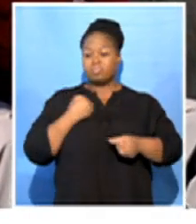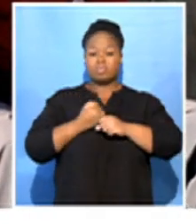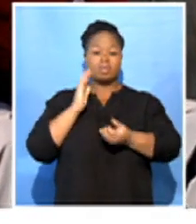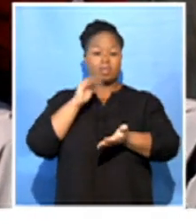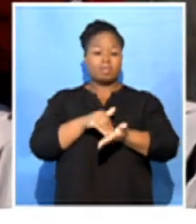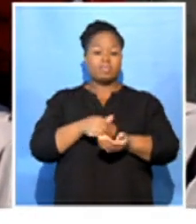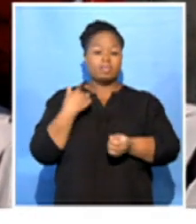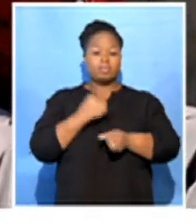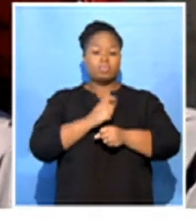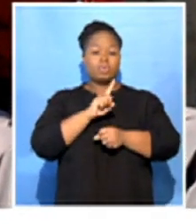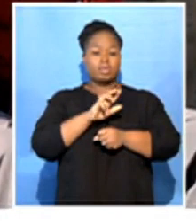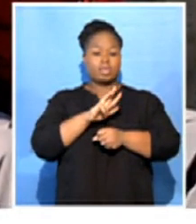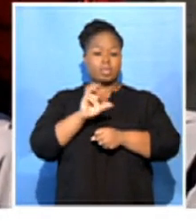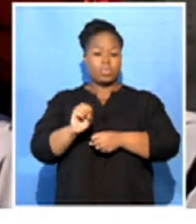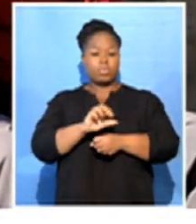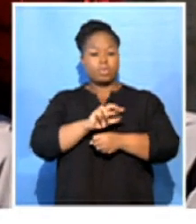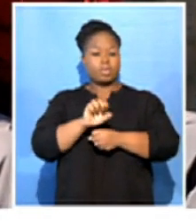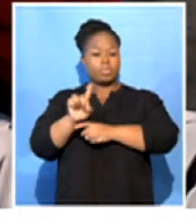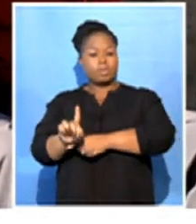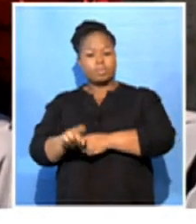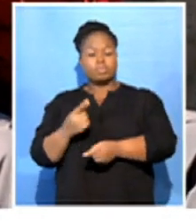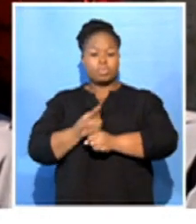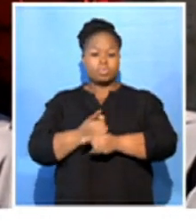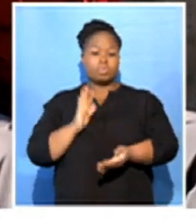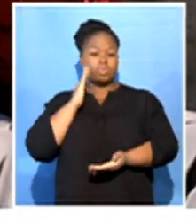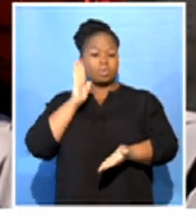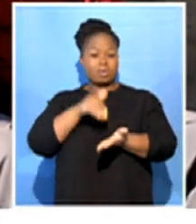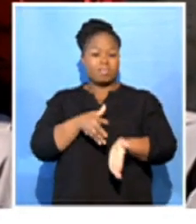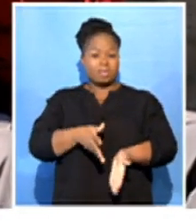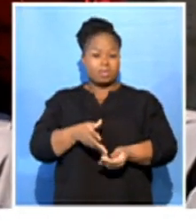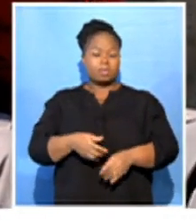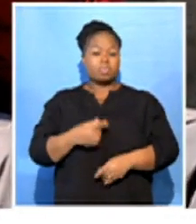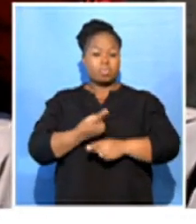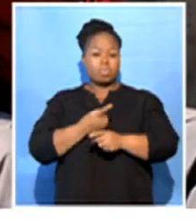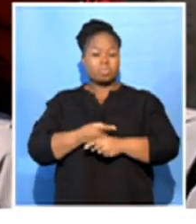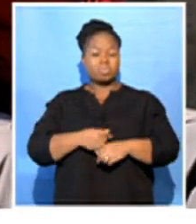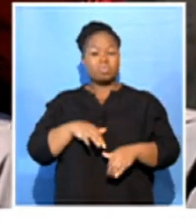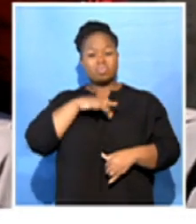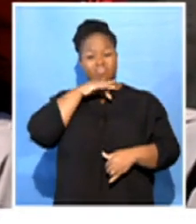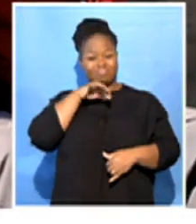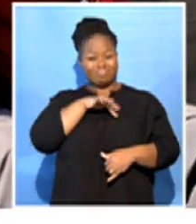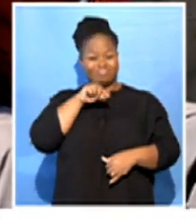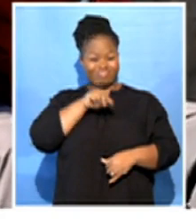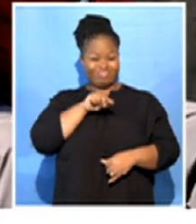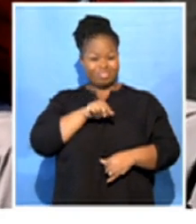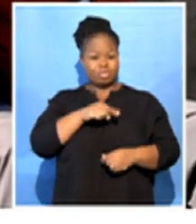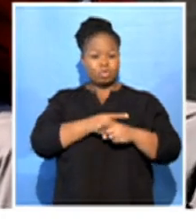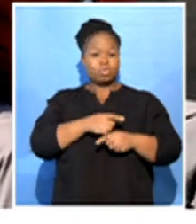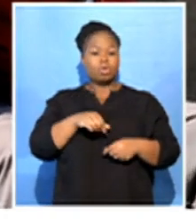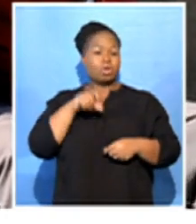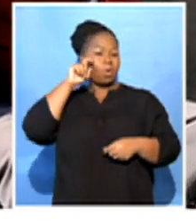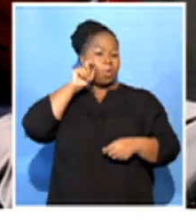abanye bafa ngo-91. Sangena kalakhe sekasebe, kubhuqa usebe. Sangena ngoGqozo. uGqozo ke ngoku